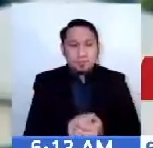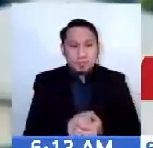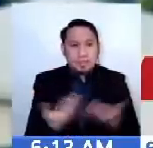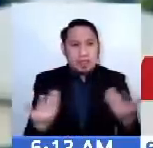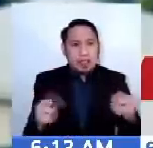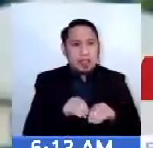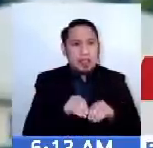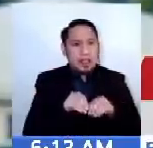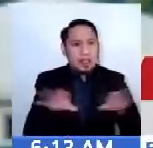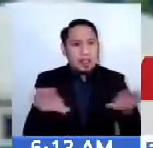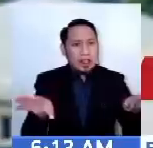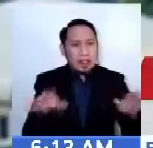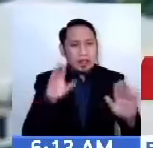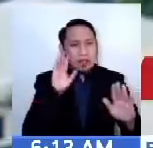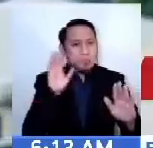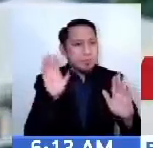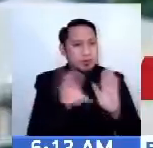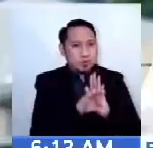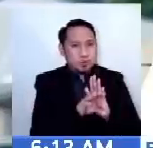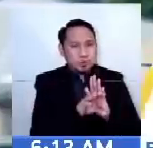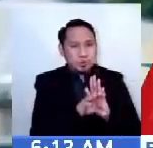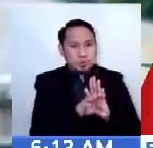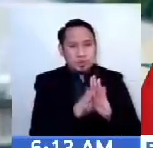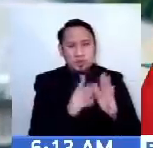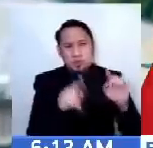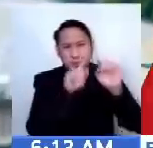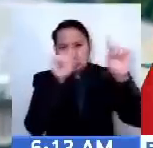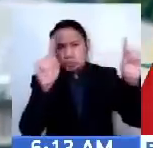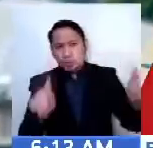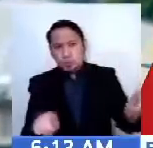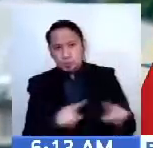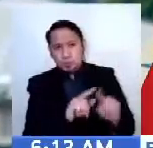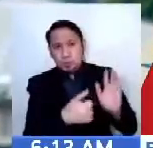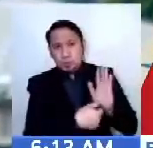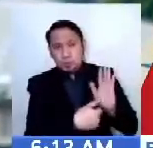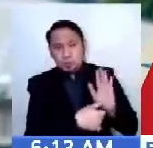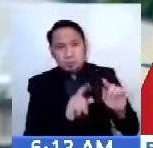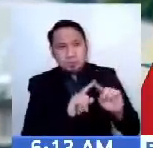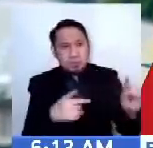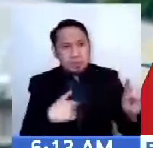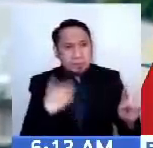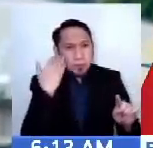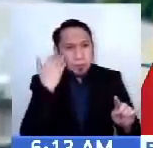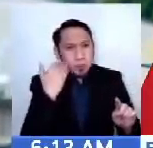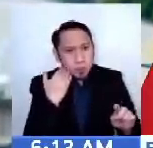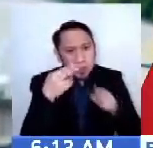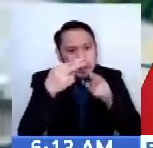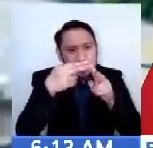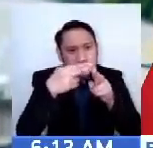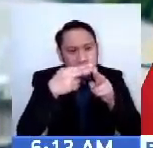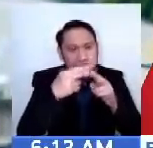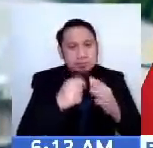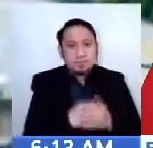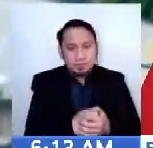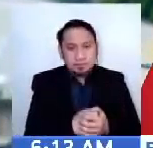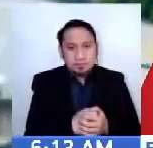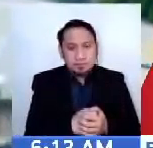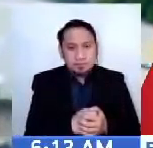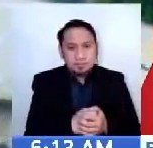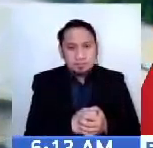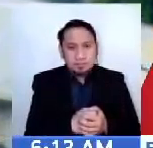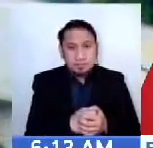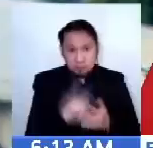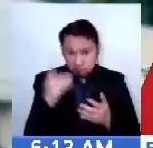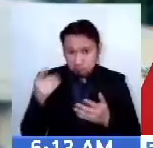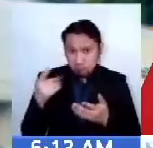yung larawan ng parang balota no, sa New Zealand, pero may kulang na pangalan ng kandidato sa pagkapangulo. Ito ba'y na-verifika